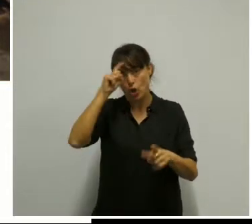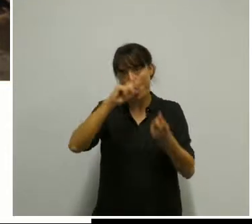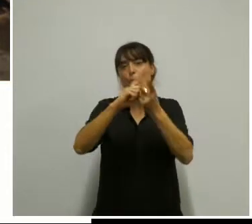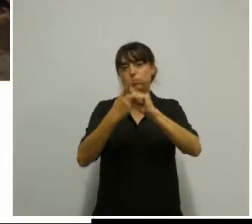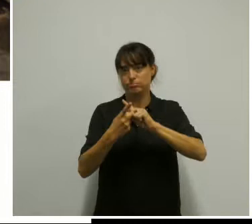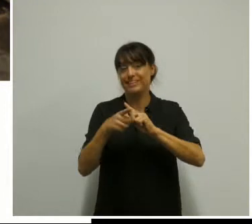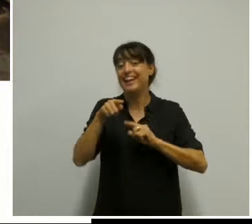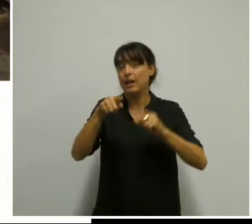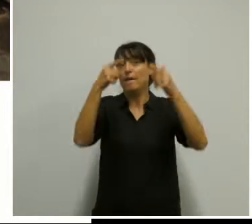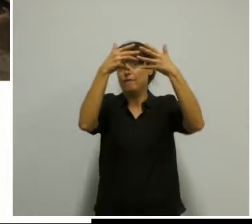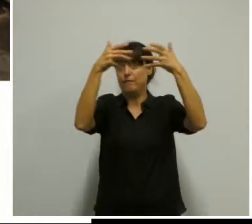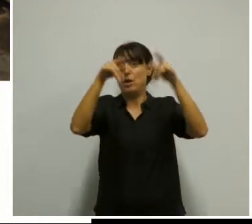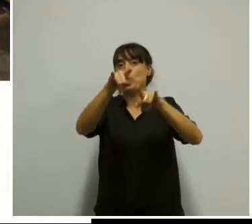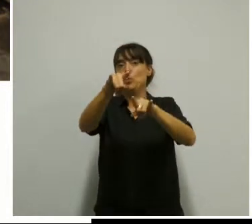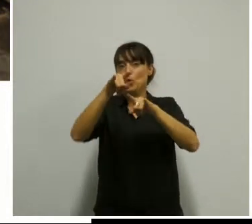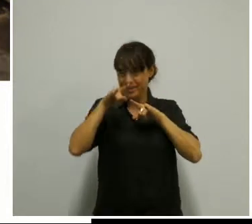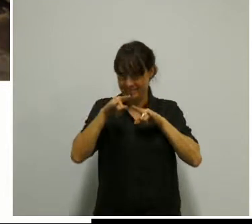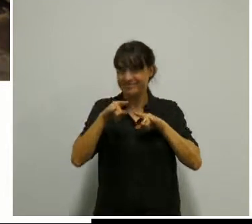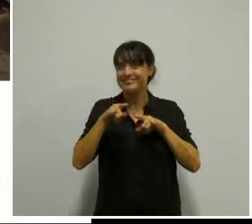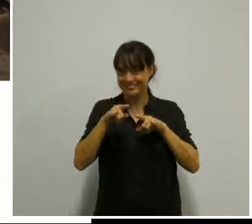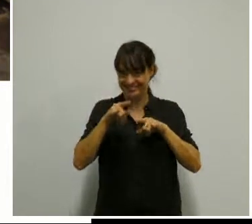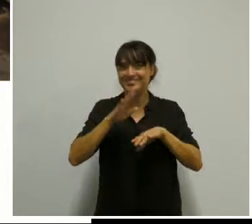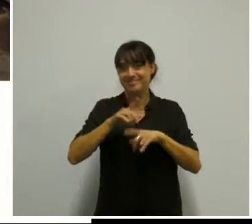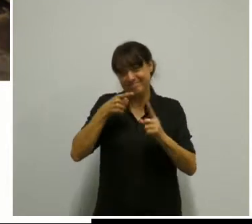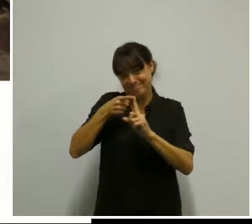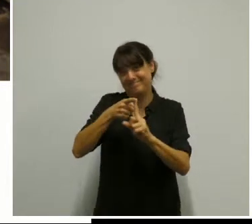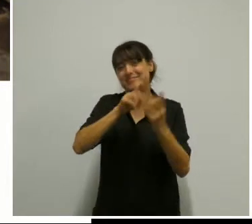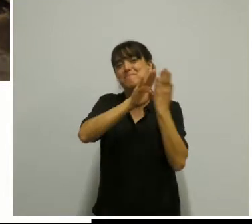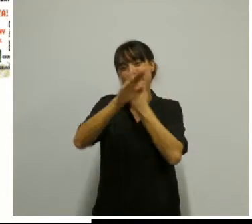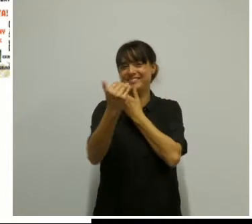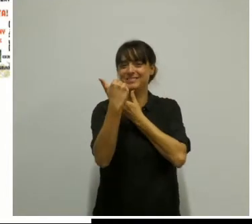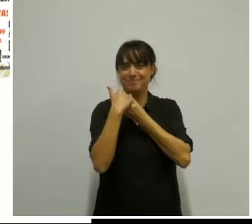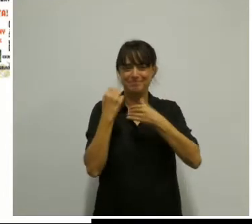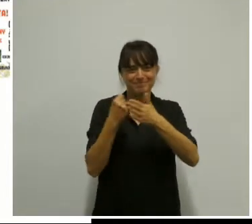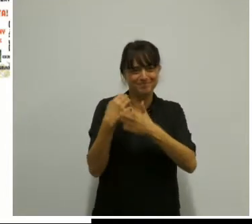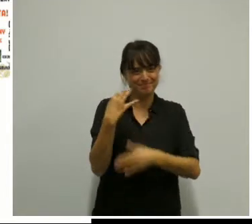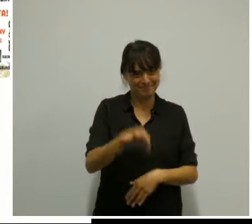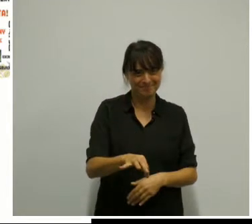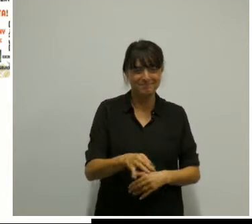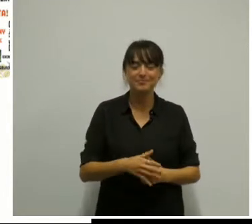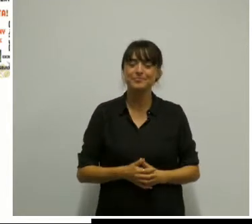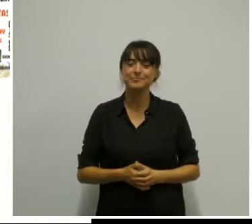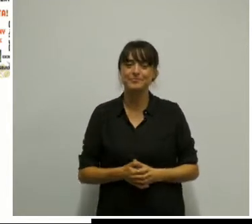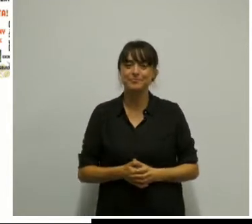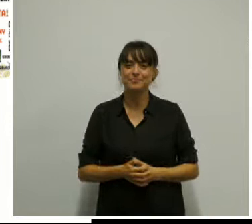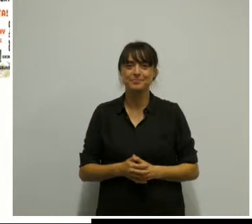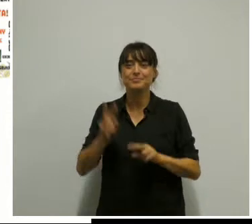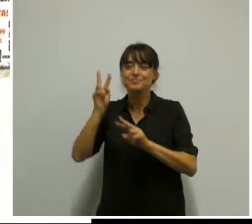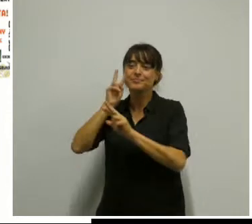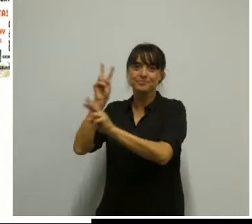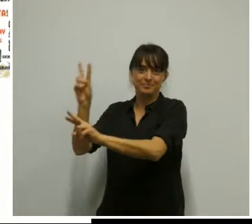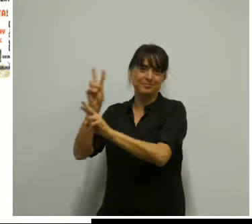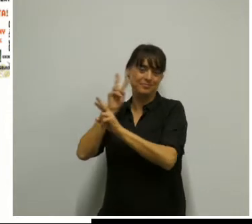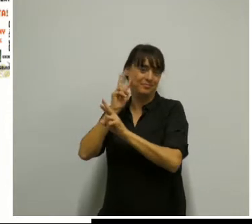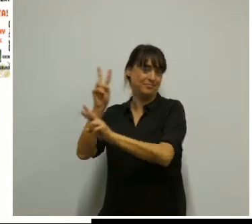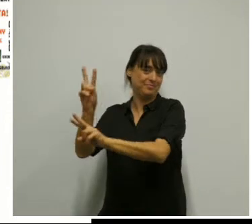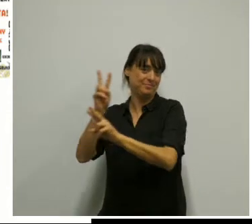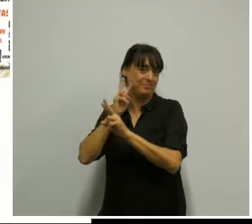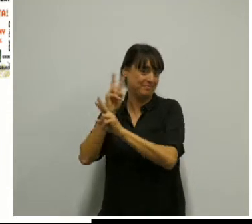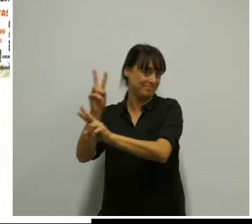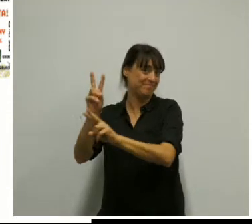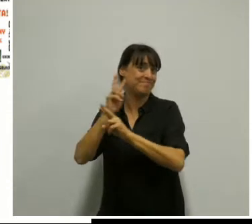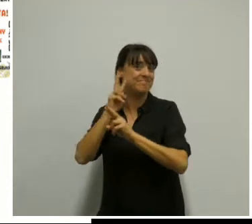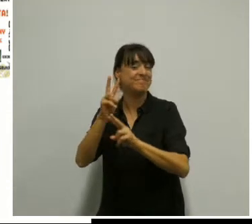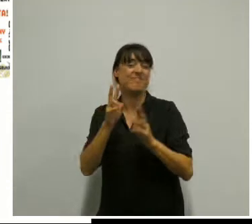un reclam màrqueting perquè els veïns també ens votessin, també s'ha de dir tot. Bueno, aquí veieu diferents, he posat diferents papers perquè vam